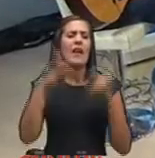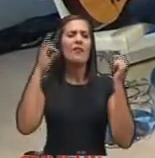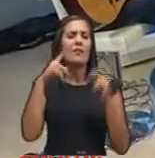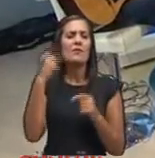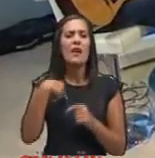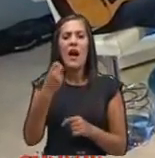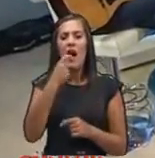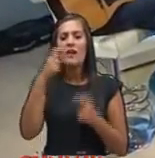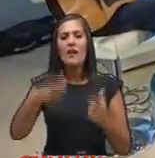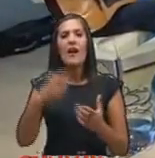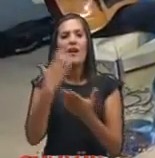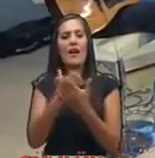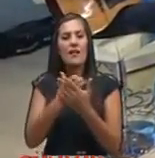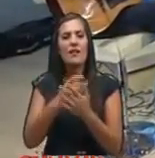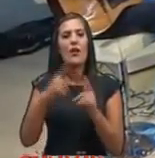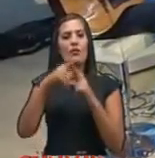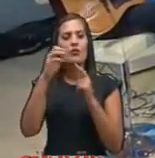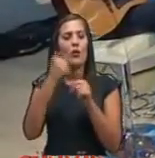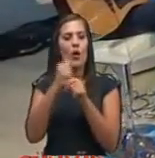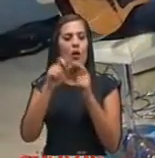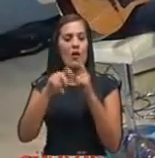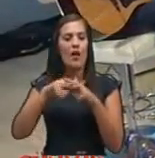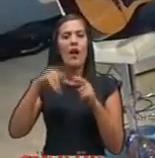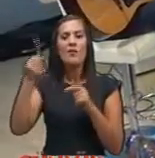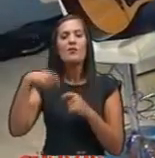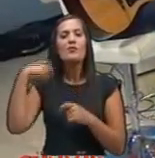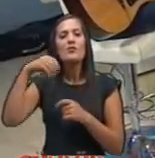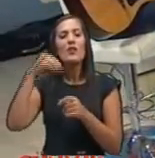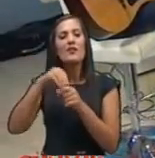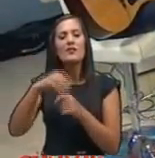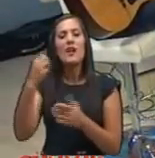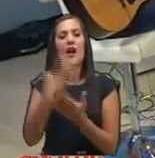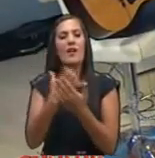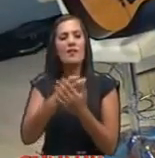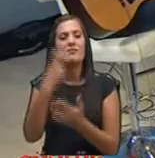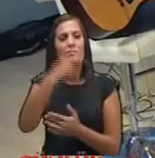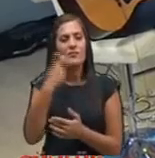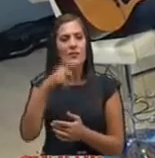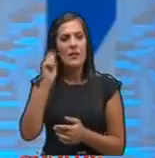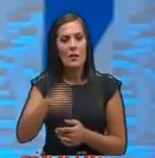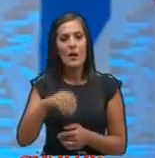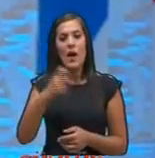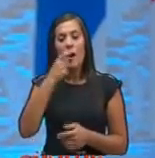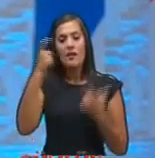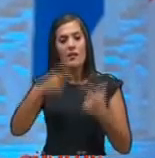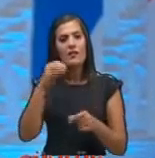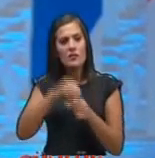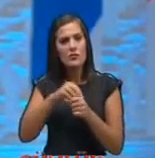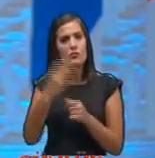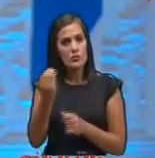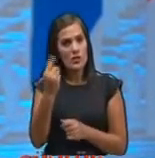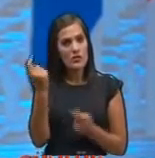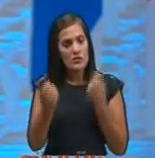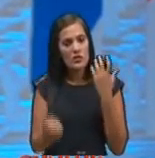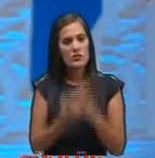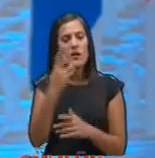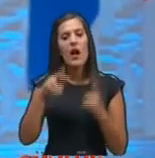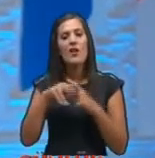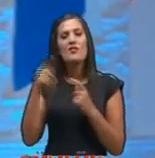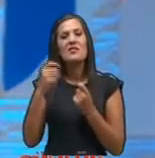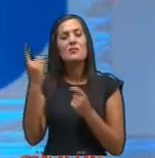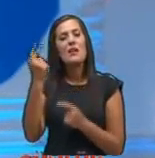Öyle bir şey yok. Hani ben de hazırmışım Cemil'den hep iyi bir... Değil mi? Yani iyi bir Müslüman olduk. Bu ikna edilecek bir durum değil. Ya. Sonuçta tabii. Yani biz artım